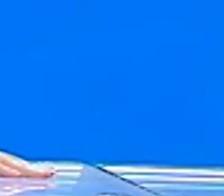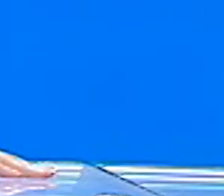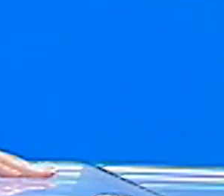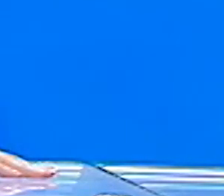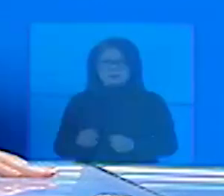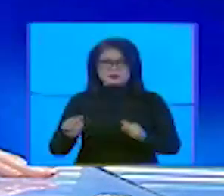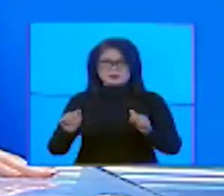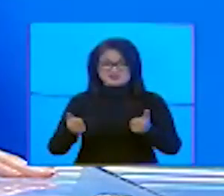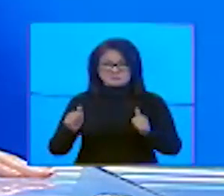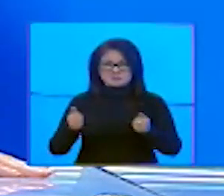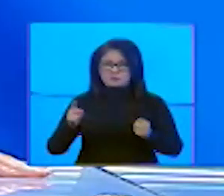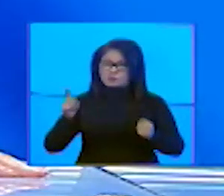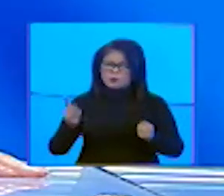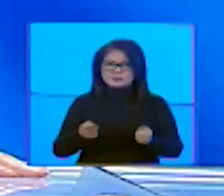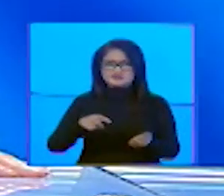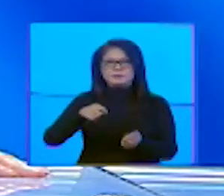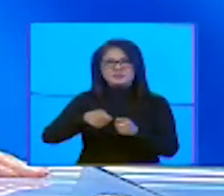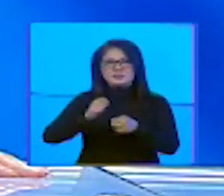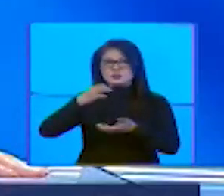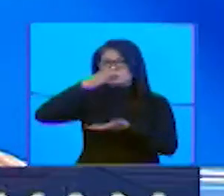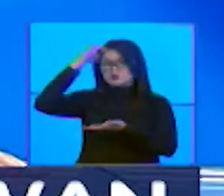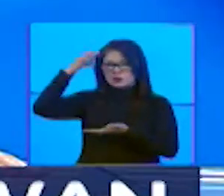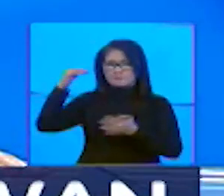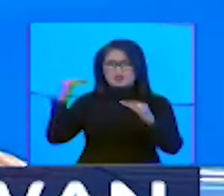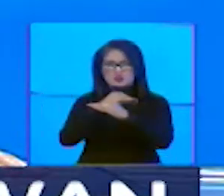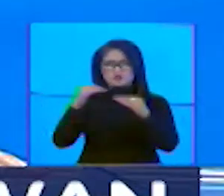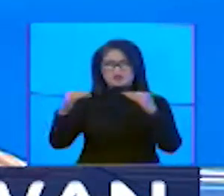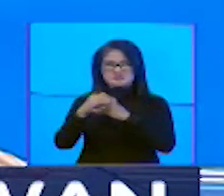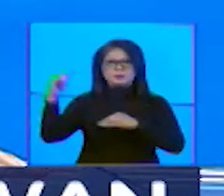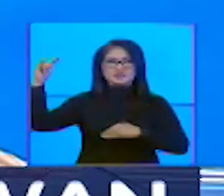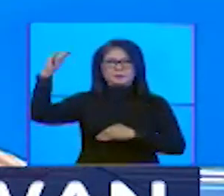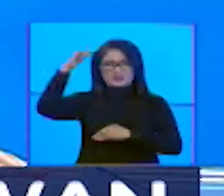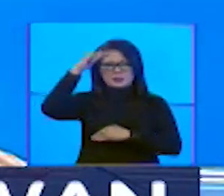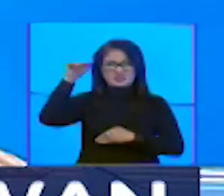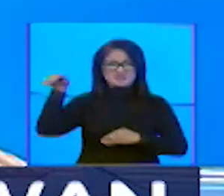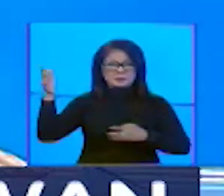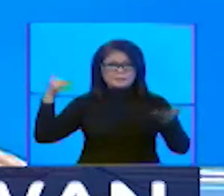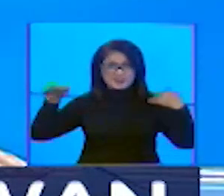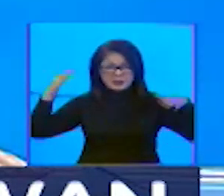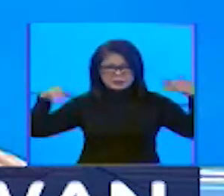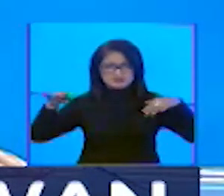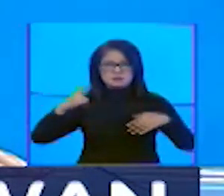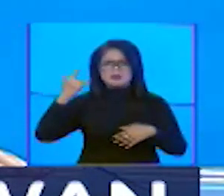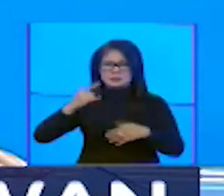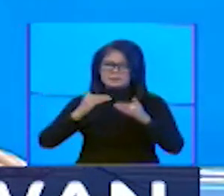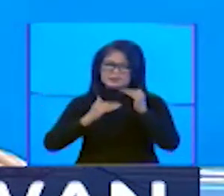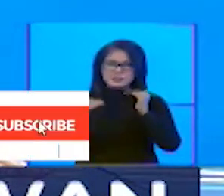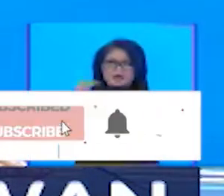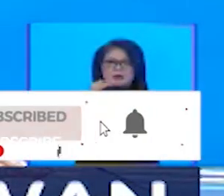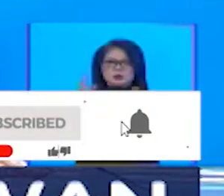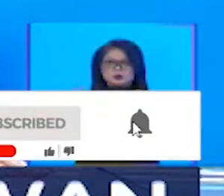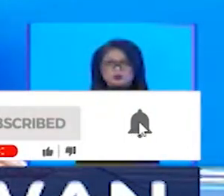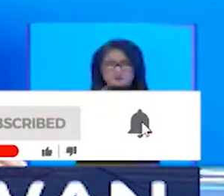Kembali seputarannya siang pemirsa, sehari jelang pemberlakuan wajib tes usap, lalu lintas penerbangan di Bandara Ngurah Rai Bali tetap meningkat.